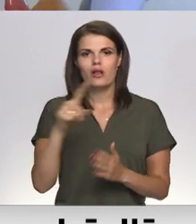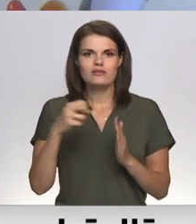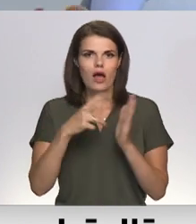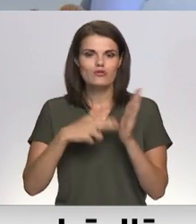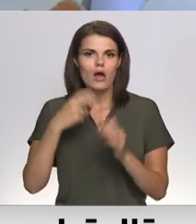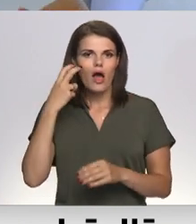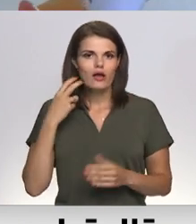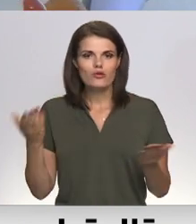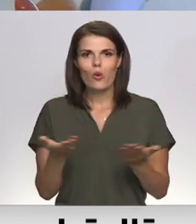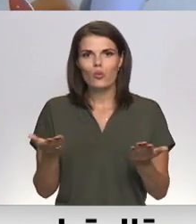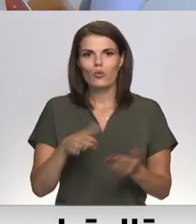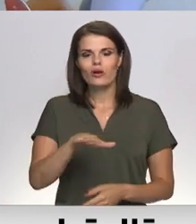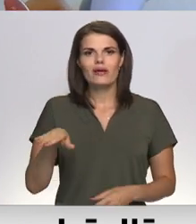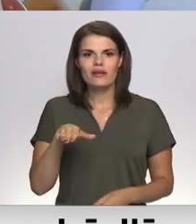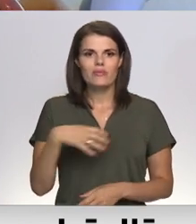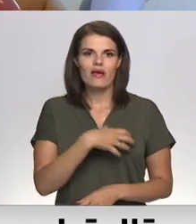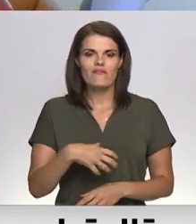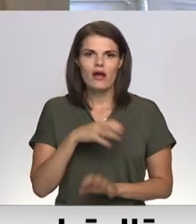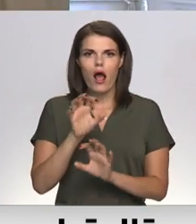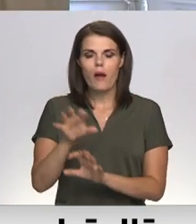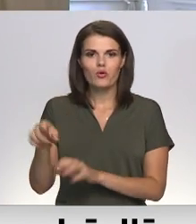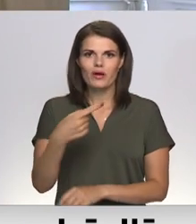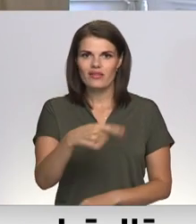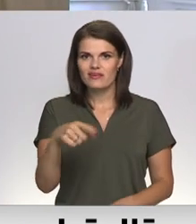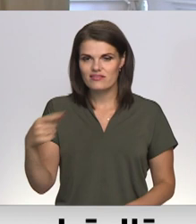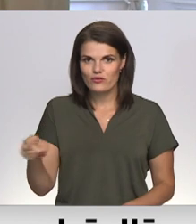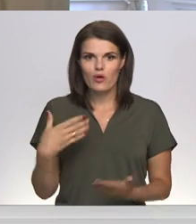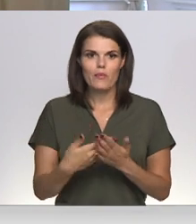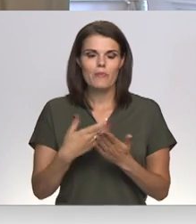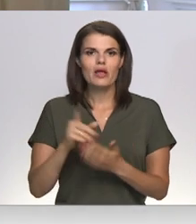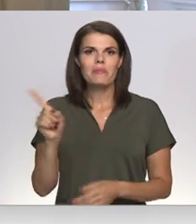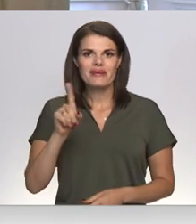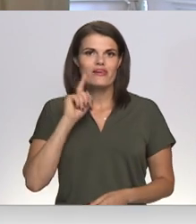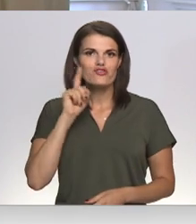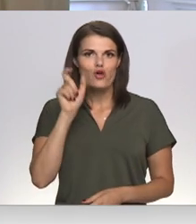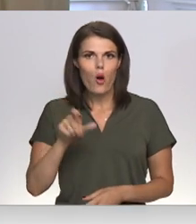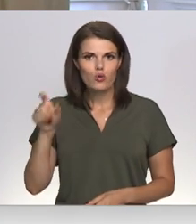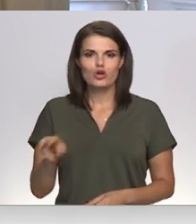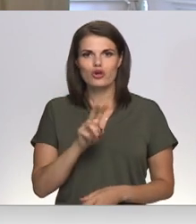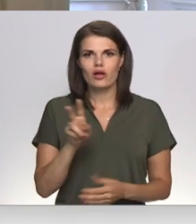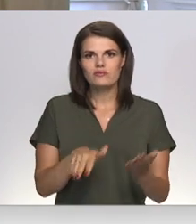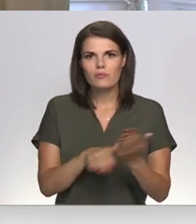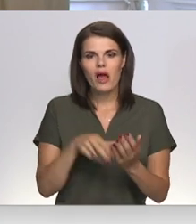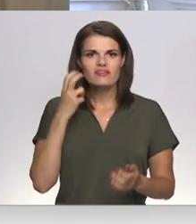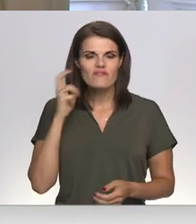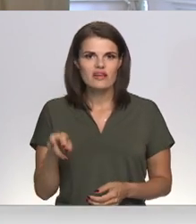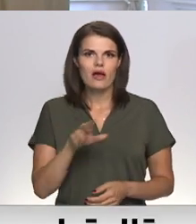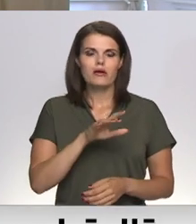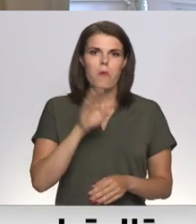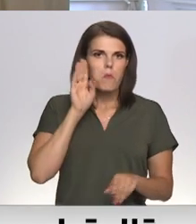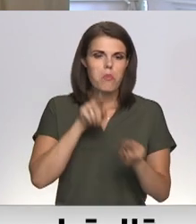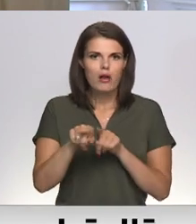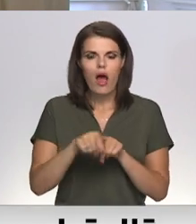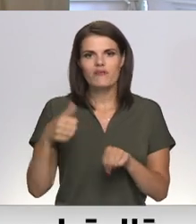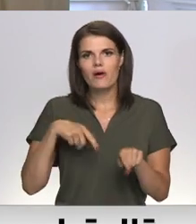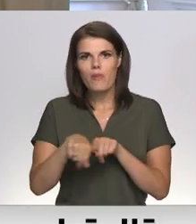kuriem ģimenēs nākas aprūpēt citus. Ir jaunieši, kuriem palīdz saviem vecākiem vai palīdz saviem brāļiem vai māsām. Un